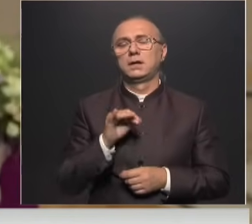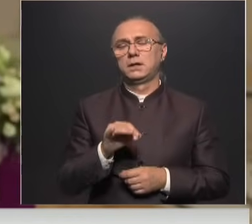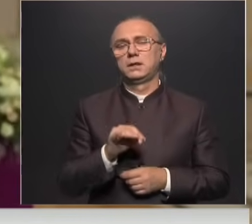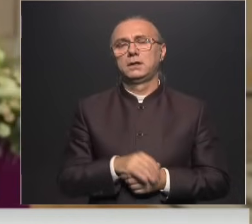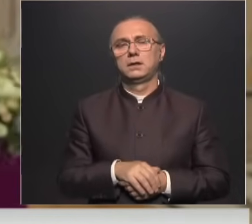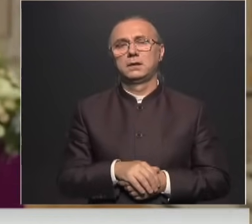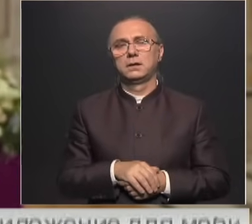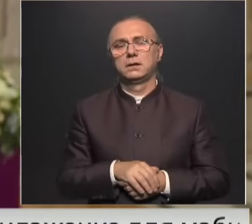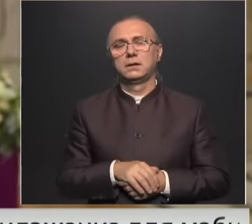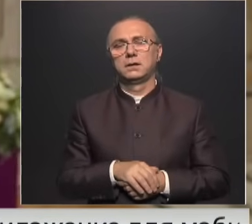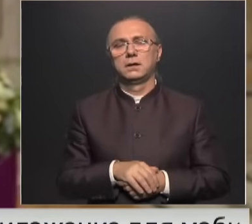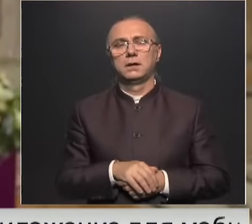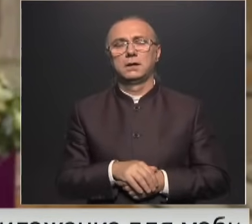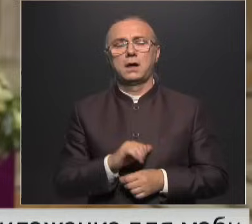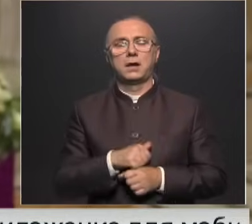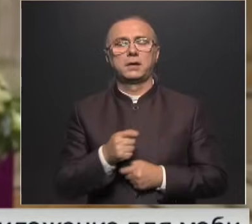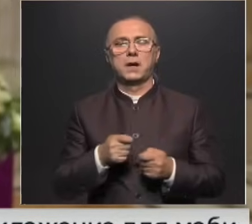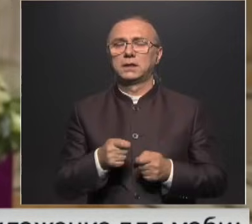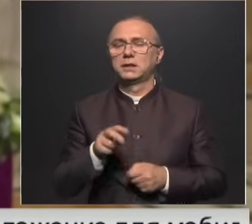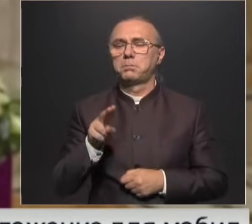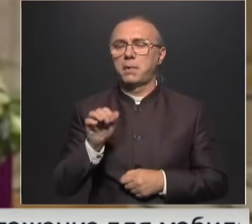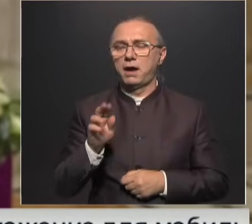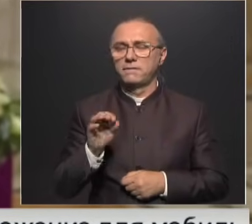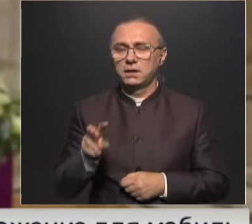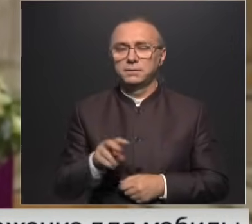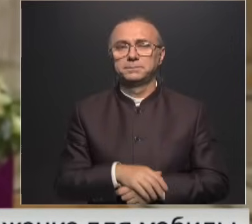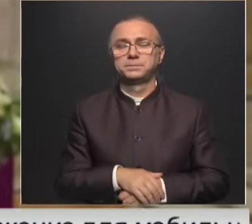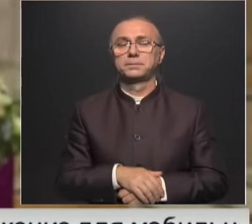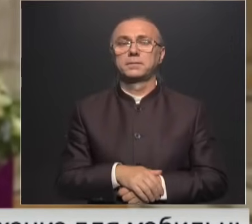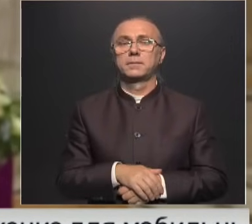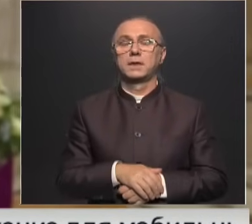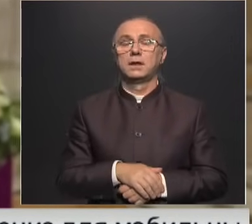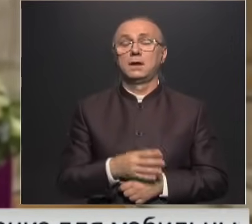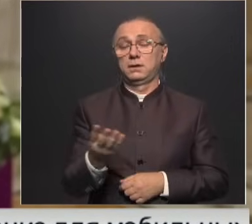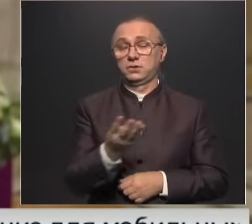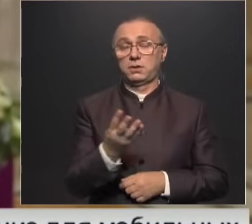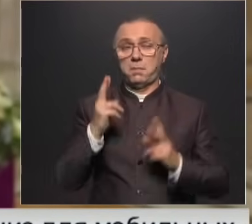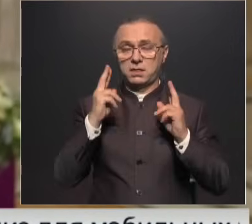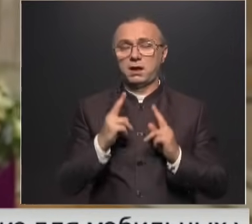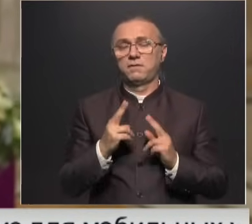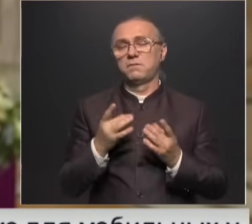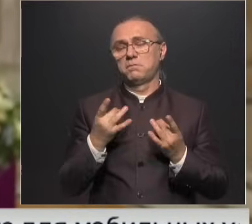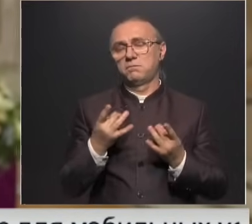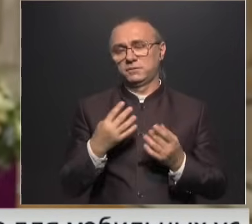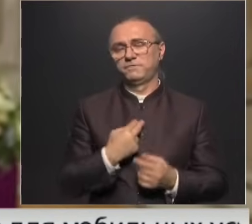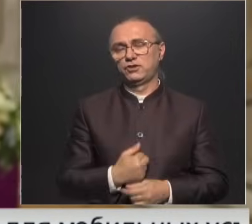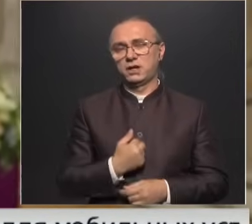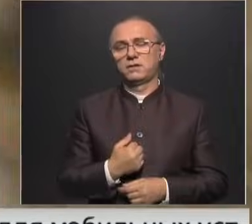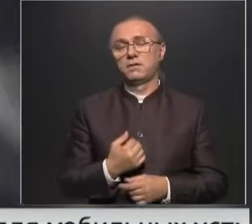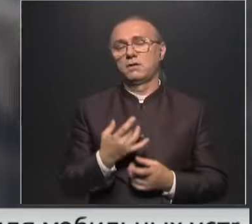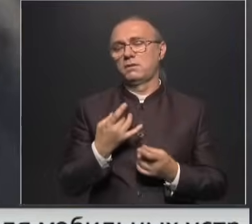обители, архимандрит Павел Моисеев. Их просто расстреляли здесь